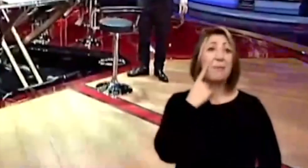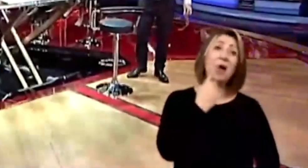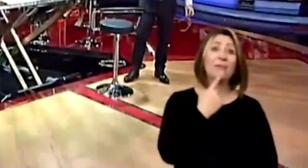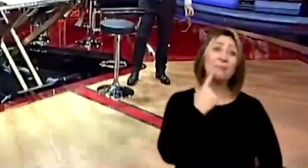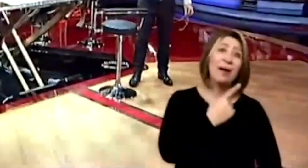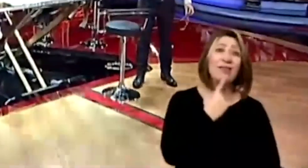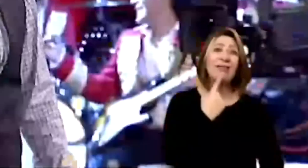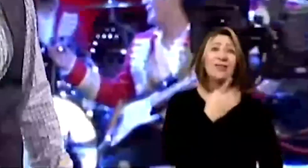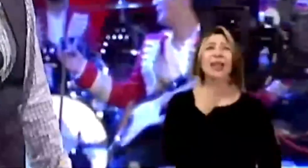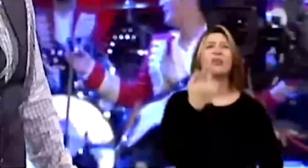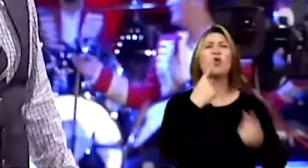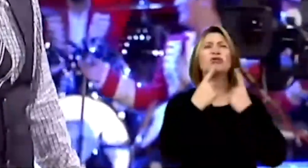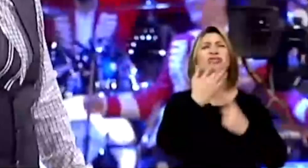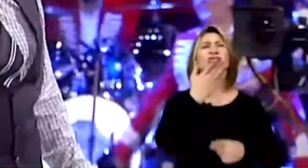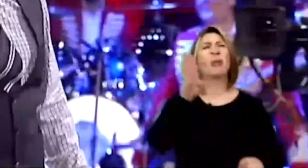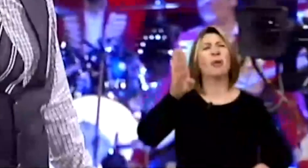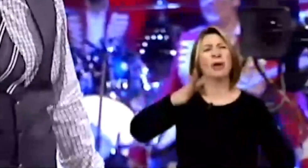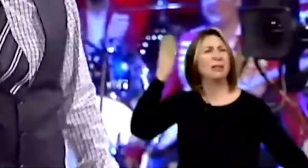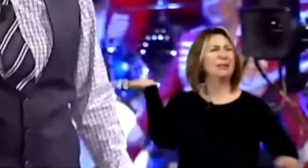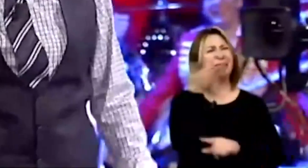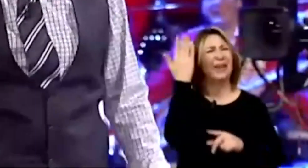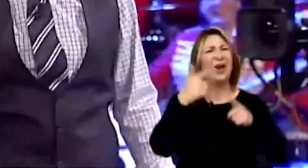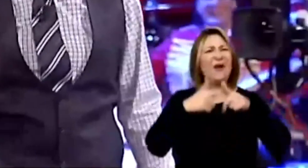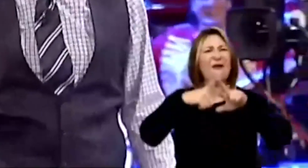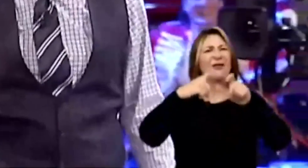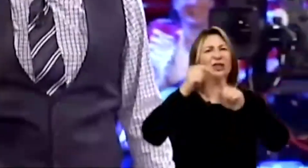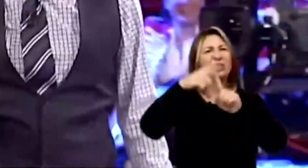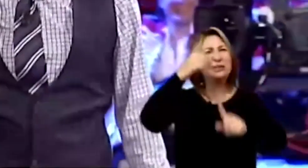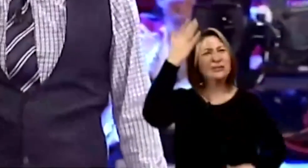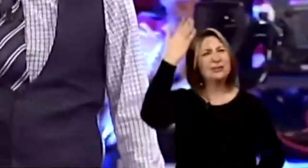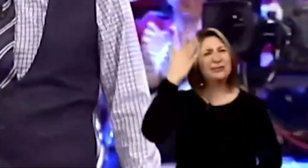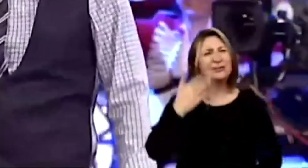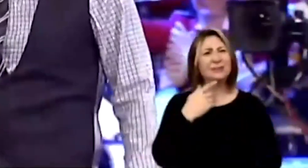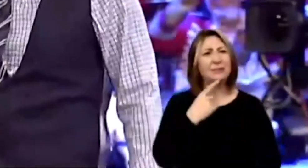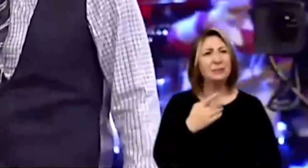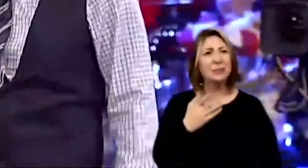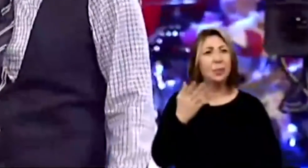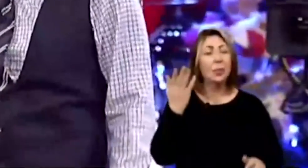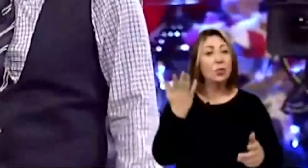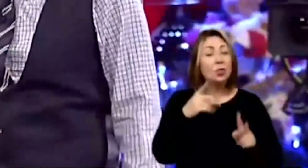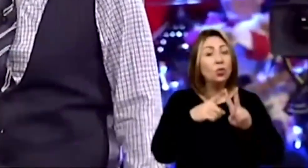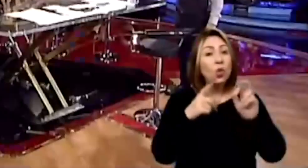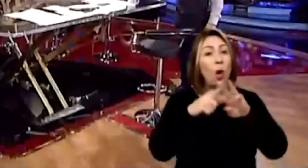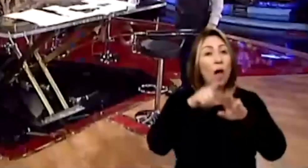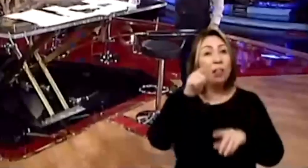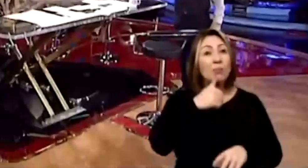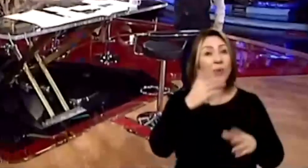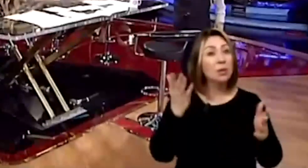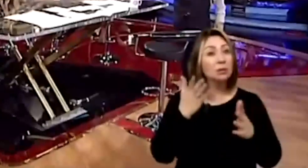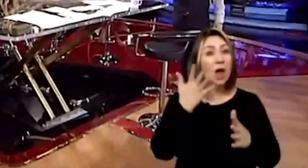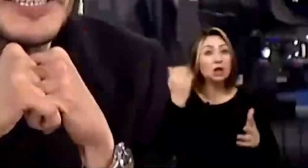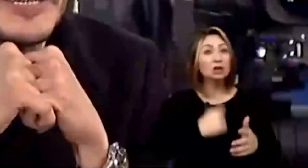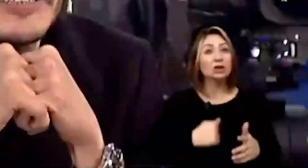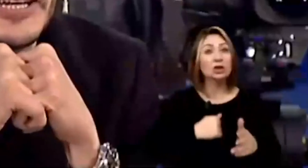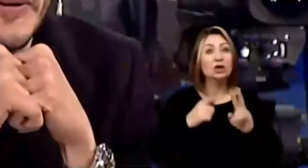bak. Sen ne konuşuyorsun? Demokratmış, faşistsin sen. Noel Baba'dan. Nereye gittik ya? Ya bu Noel Baba nasıl bir şeymiş kardeşim ya? Dünyanın en